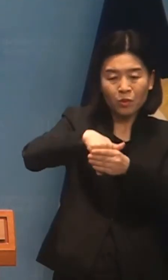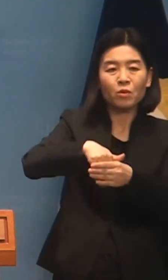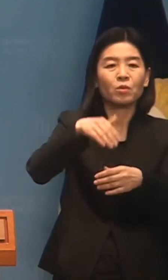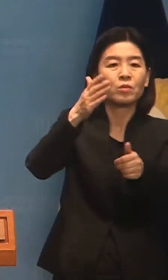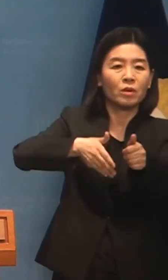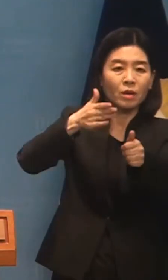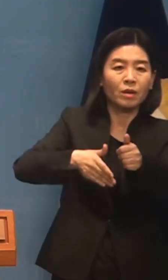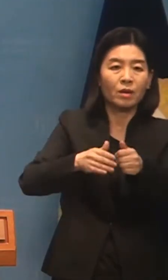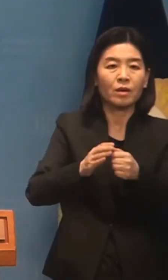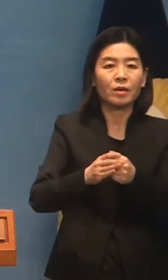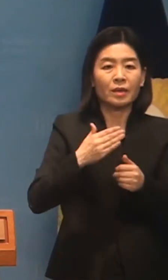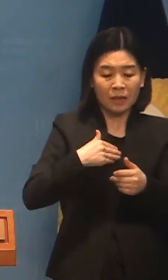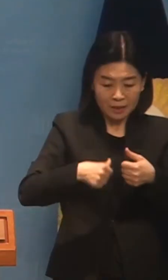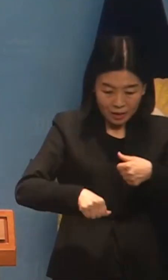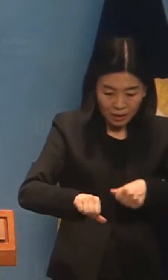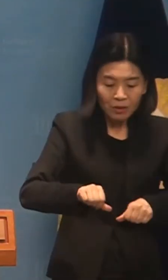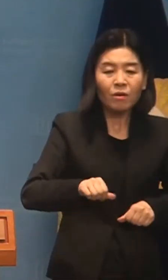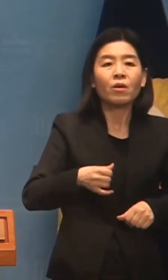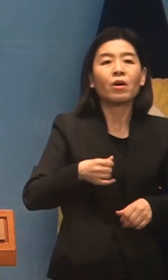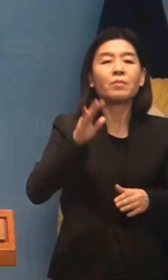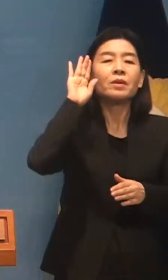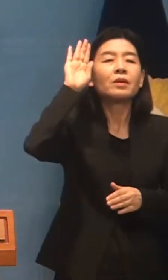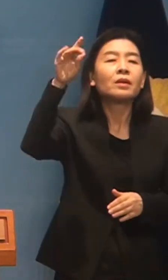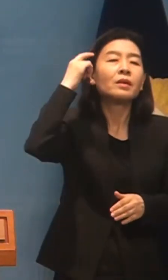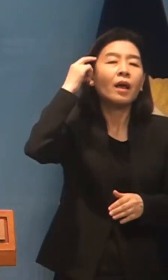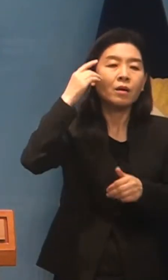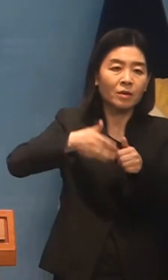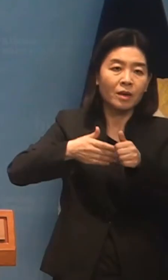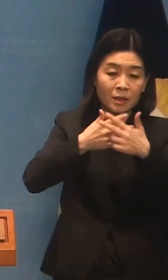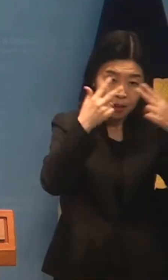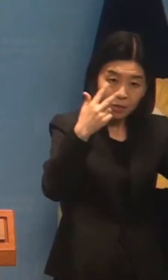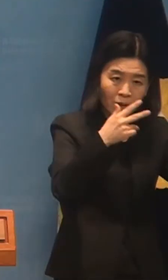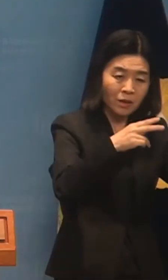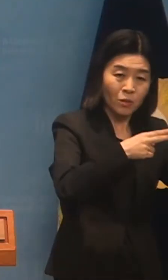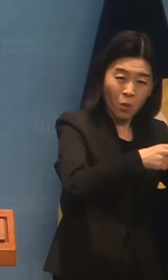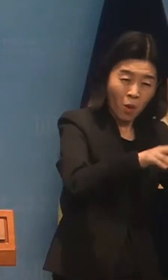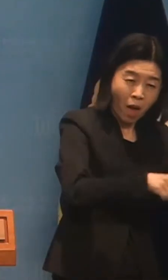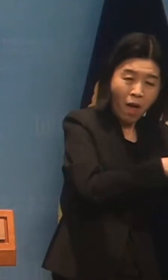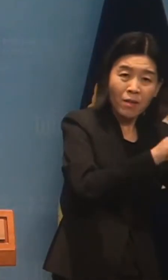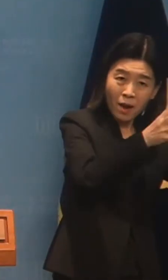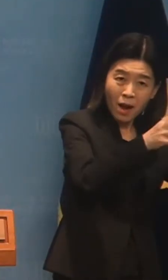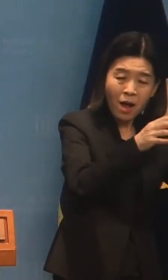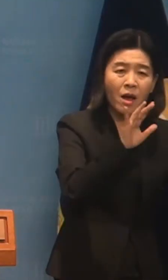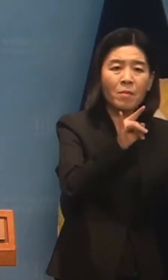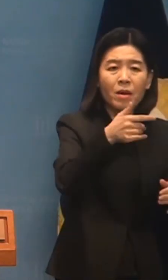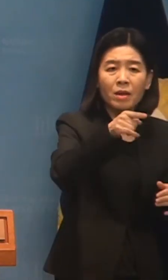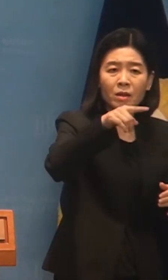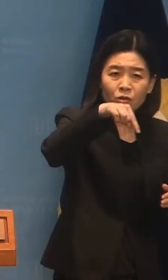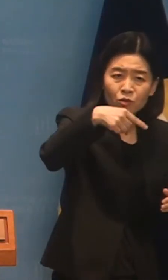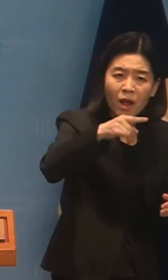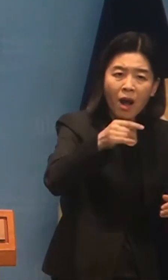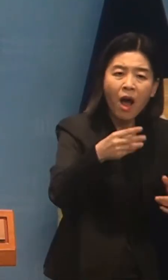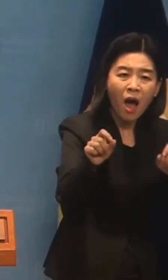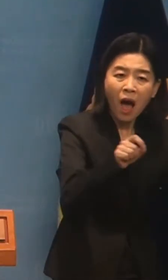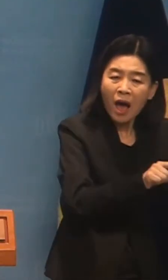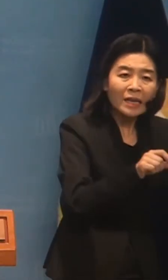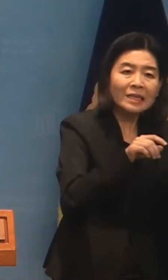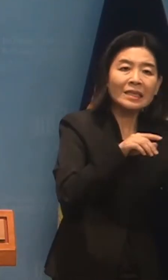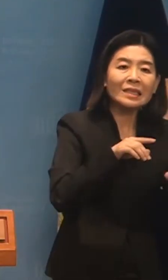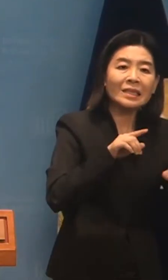미래를 생각해 주십시오. 이재명 독재국가, 베네수엘라 지옥문을 여는 선택을